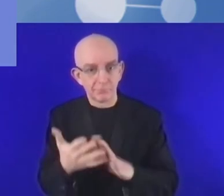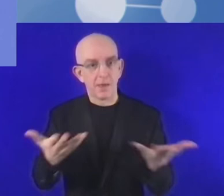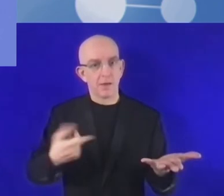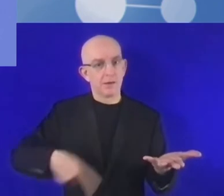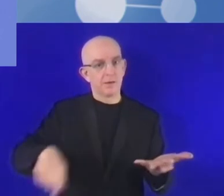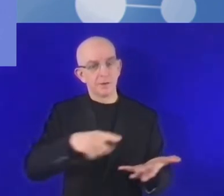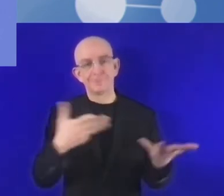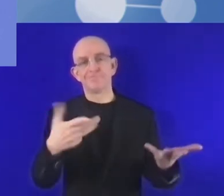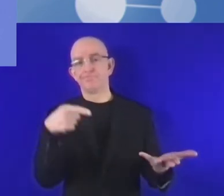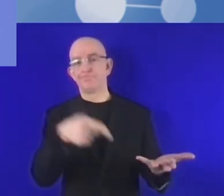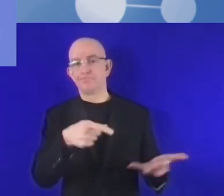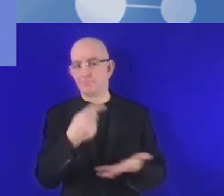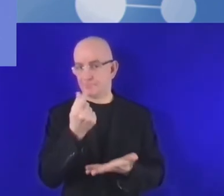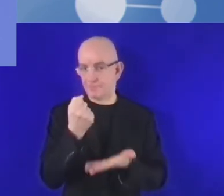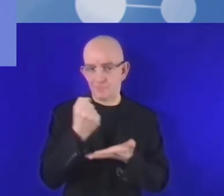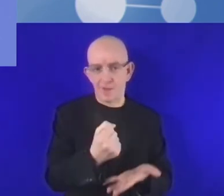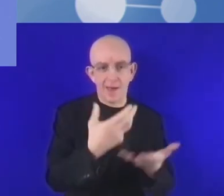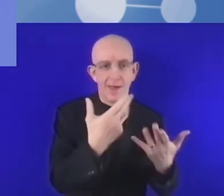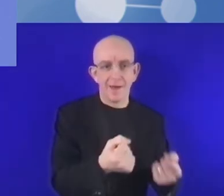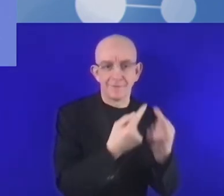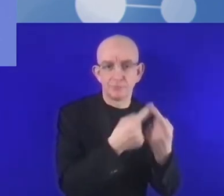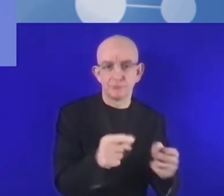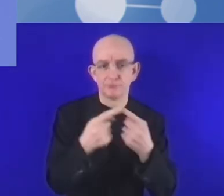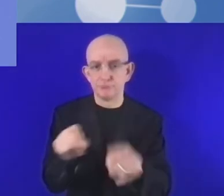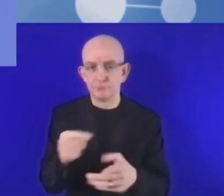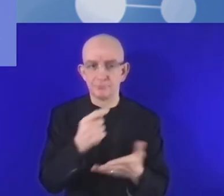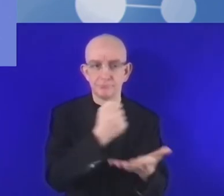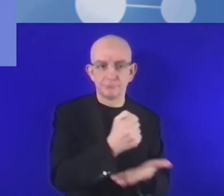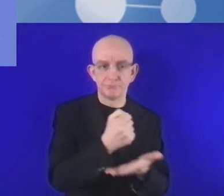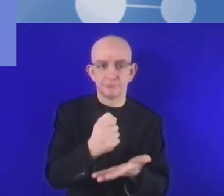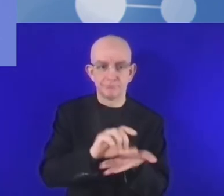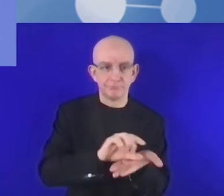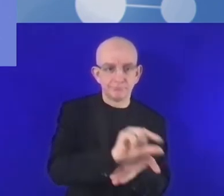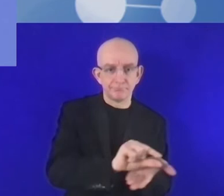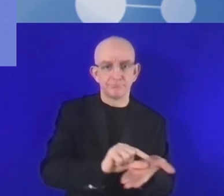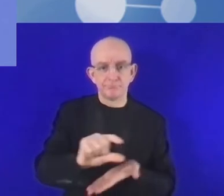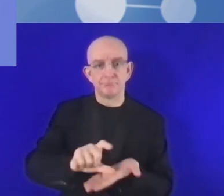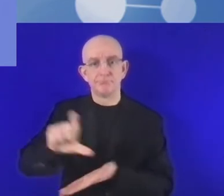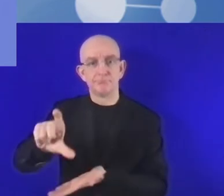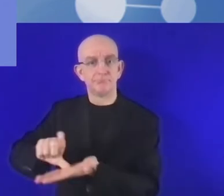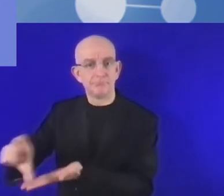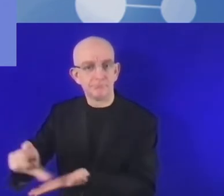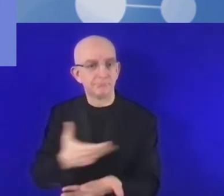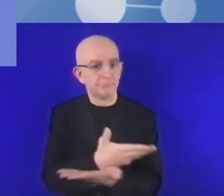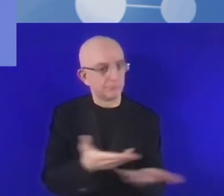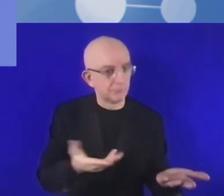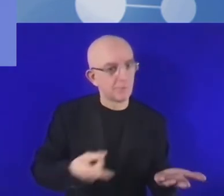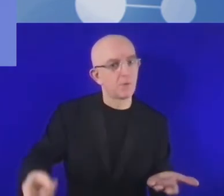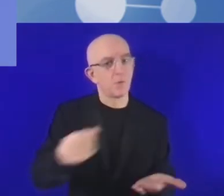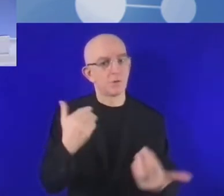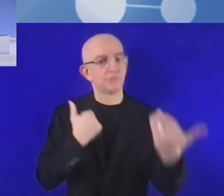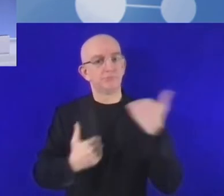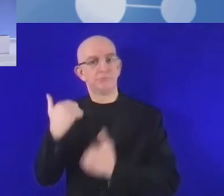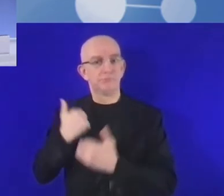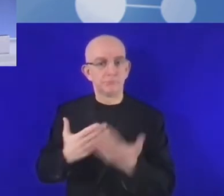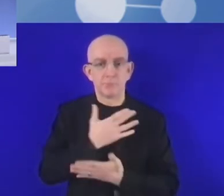的是这个金融的支持。那么金融支持的范围是非常多，而且呢需求也是非常大，而且